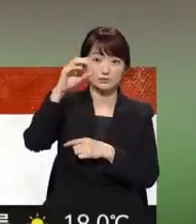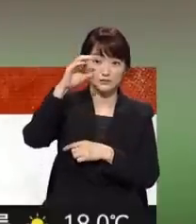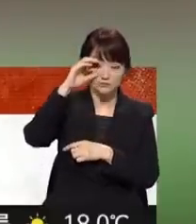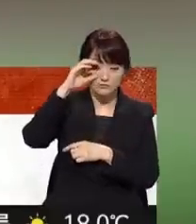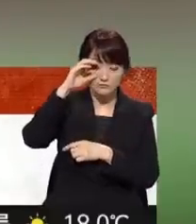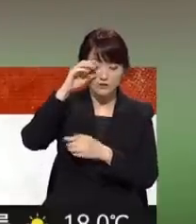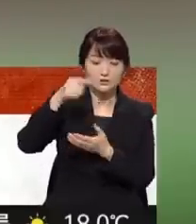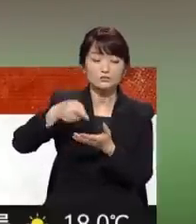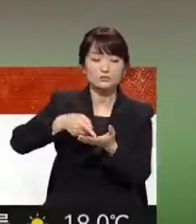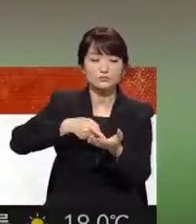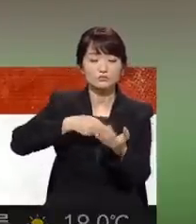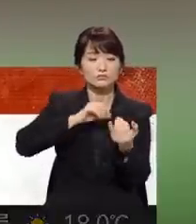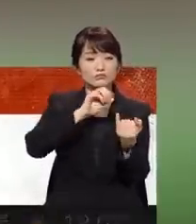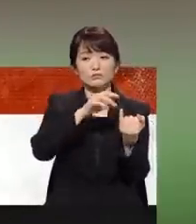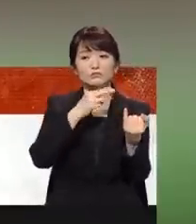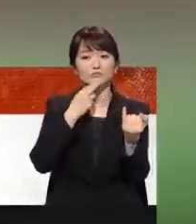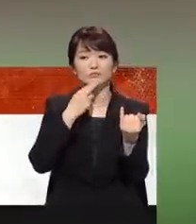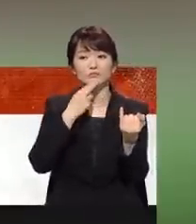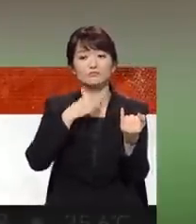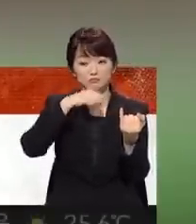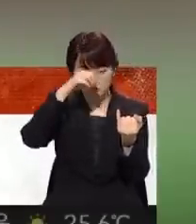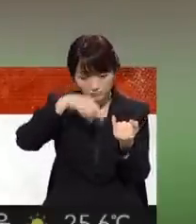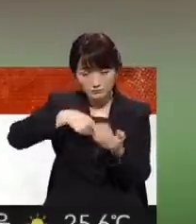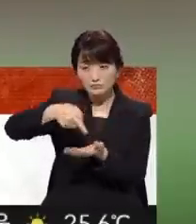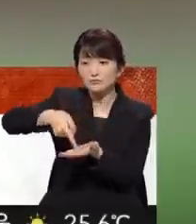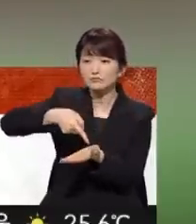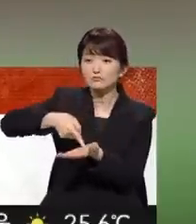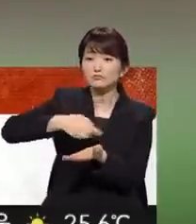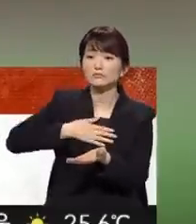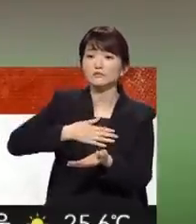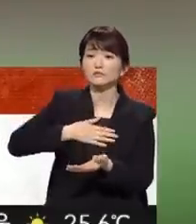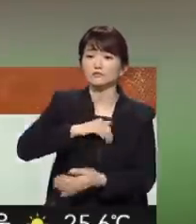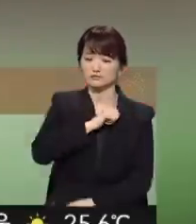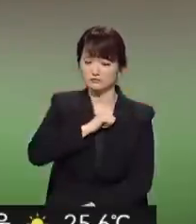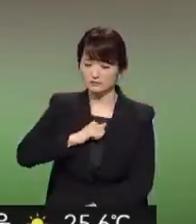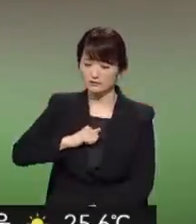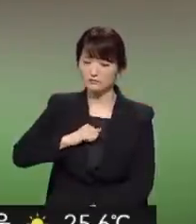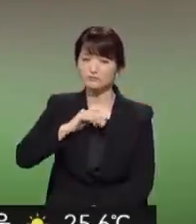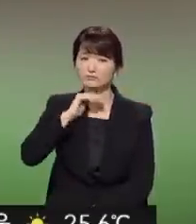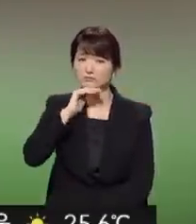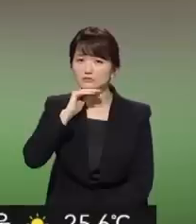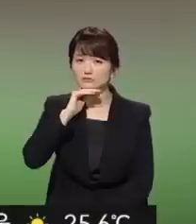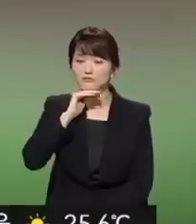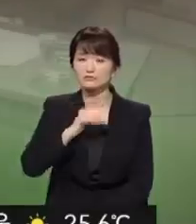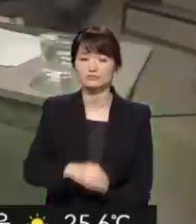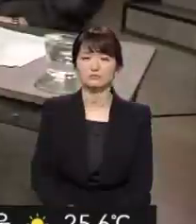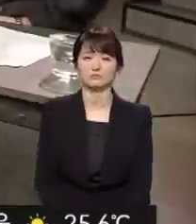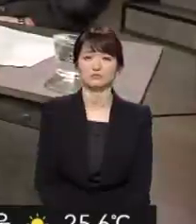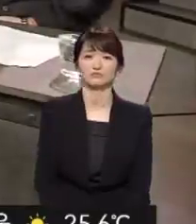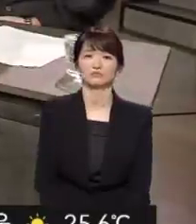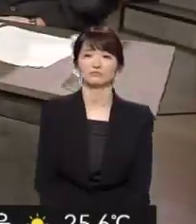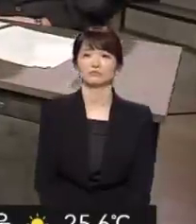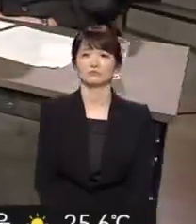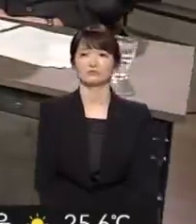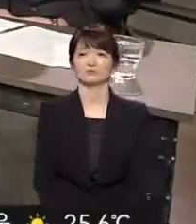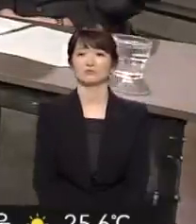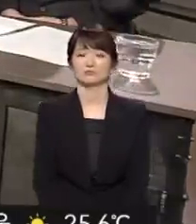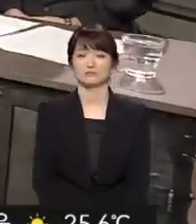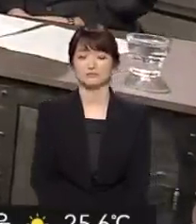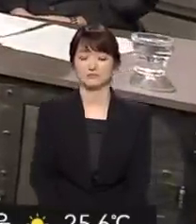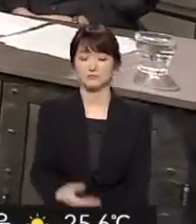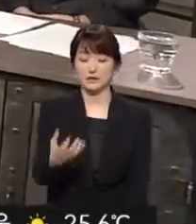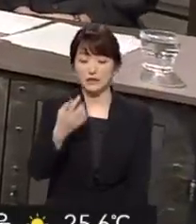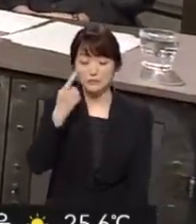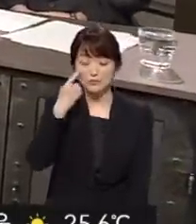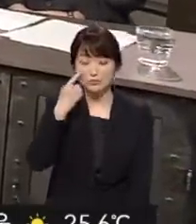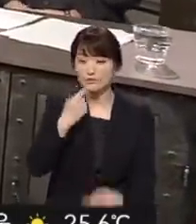하겠습니다 이런 말 한마디 없이 그냥 했으니까 저는 그냥 참고 기다리고 있는 거죠. 자, 아픈 건 왼쪽 눈.